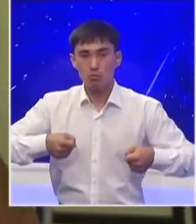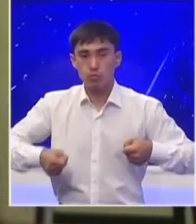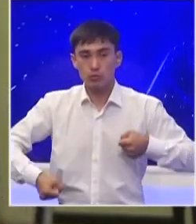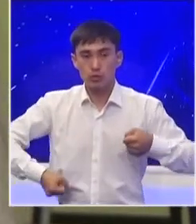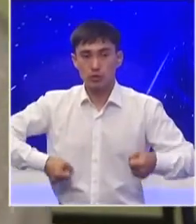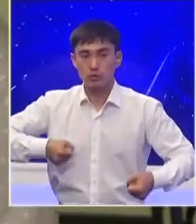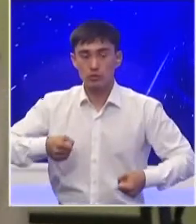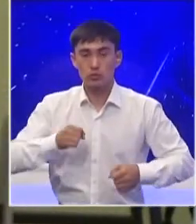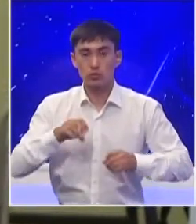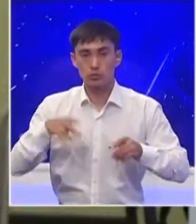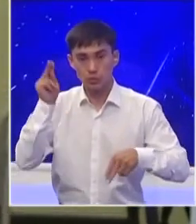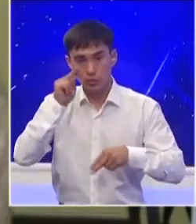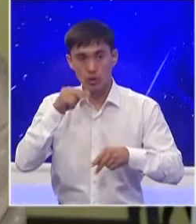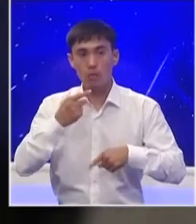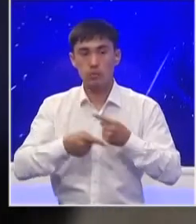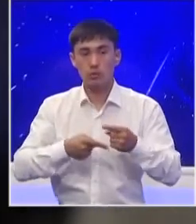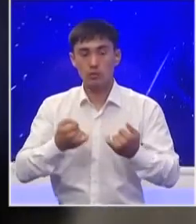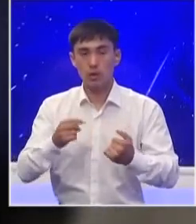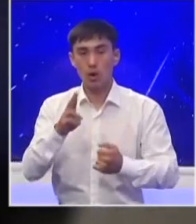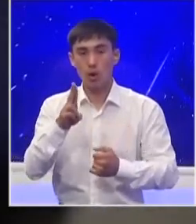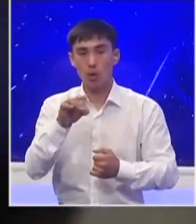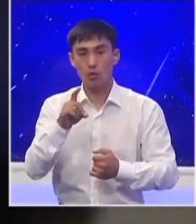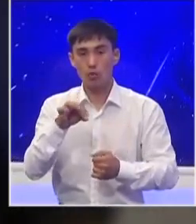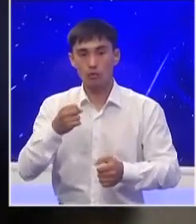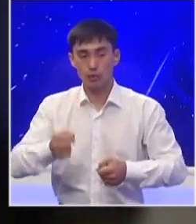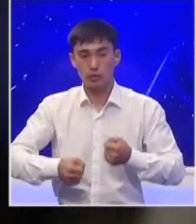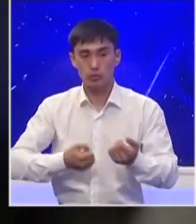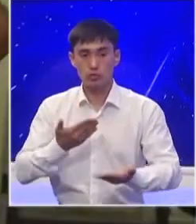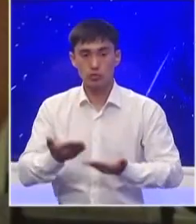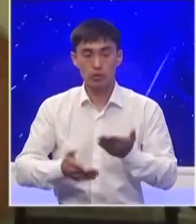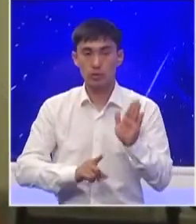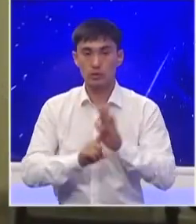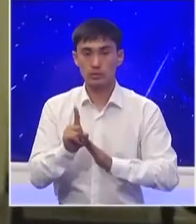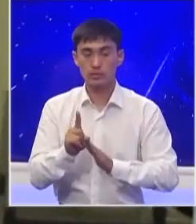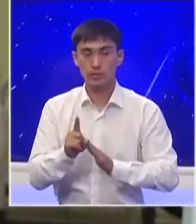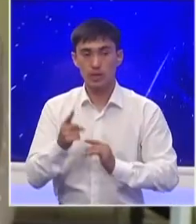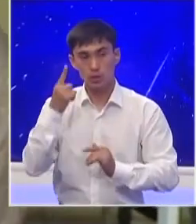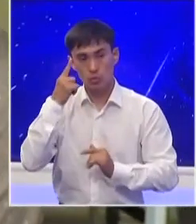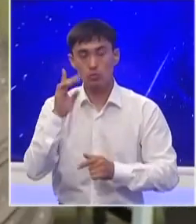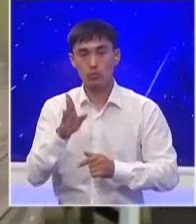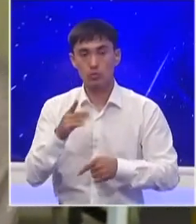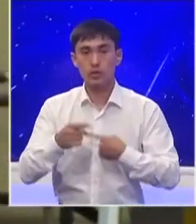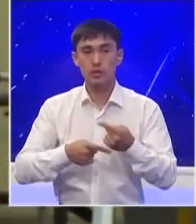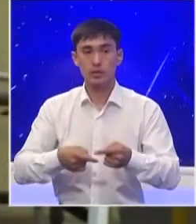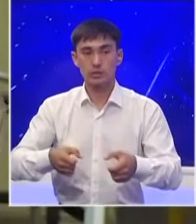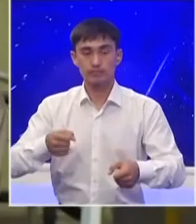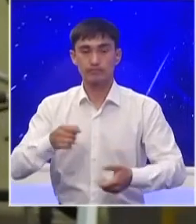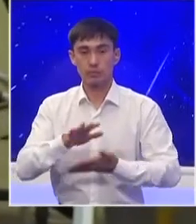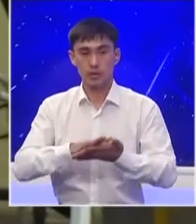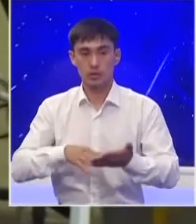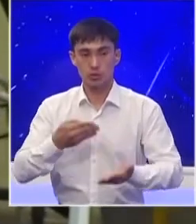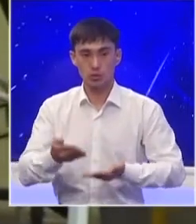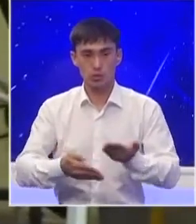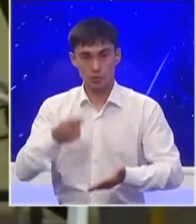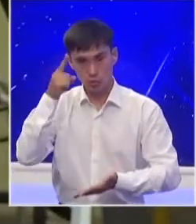үйрендім. Сөйтіп сосын қадамға тұрып үйрендім. Енді қадамға жүрем. Енді неге тұрсам ба деген ойда бар. Жүрсем ба